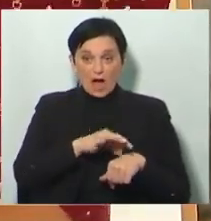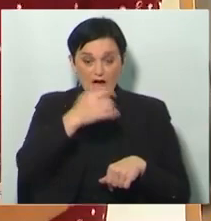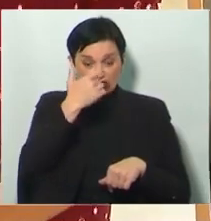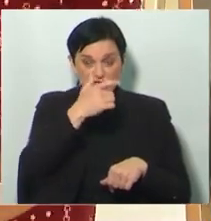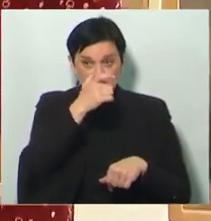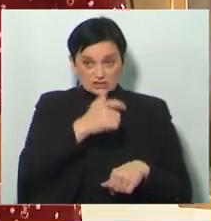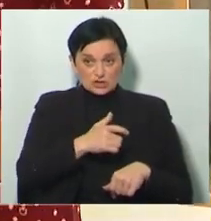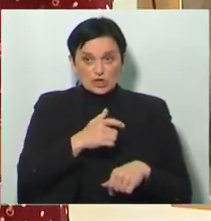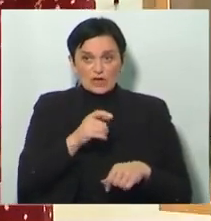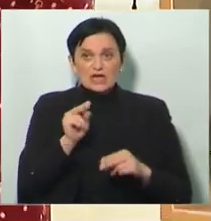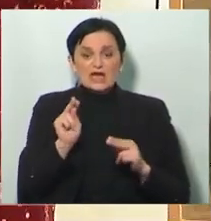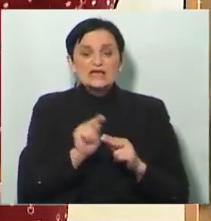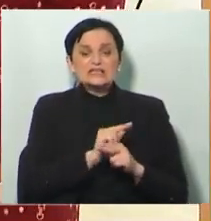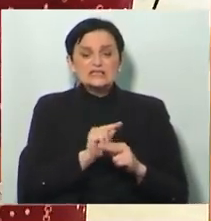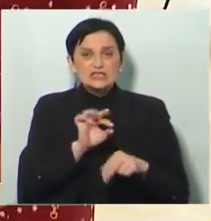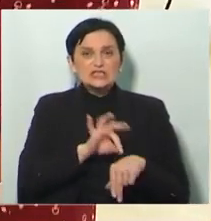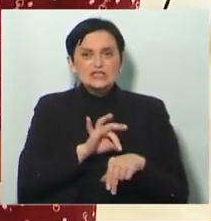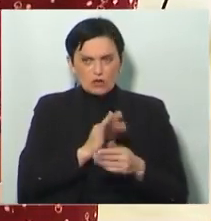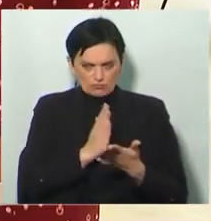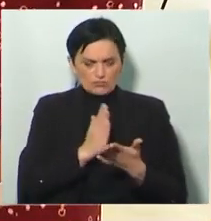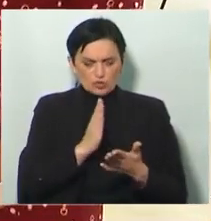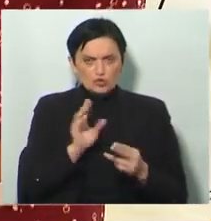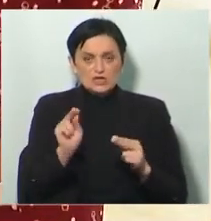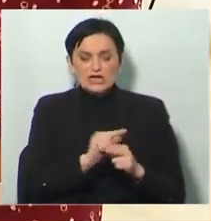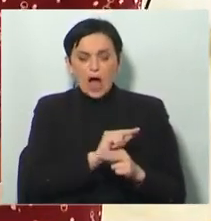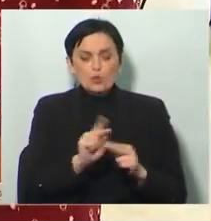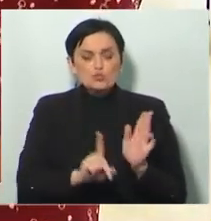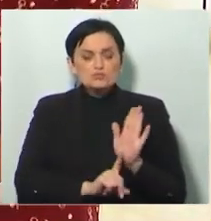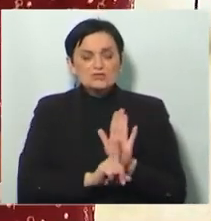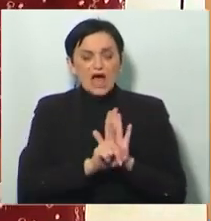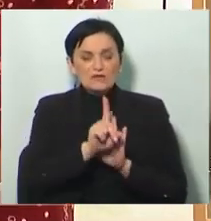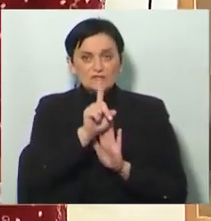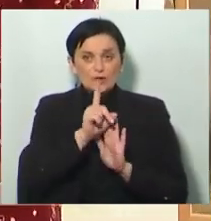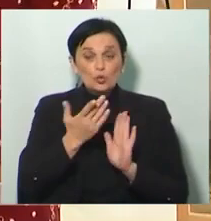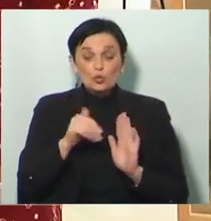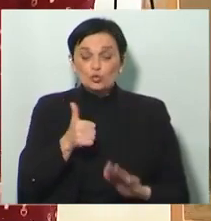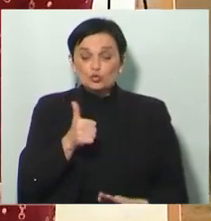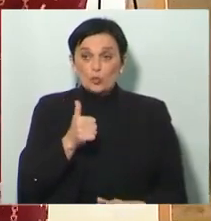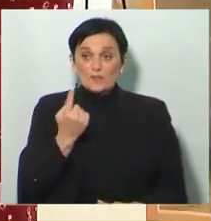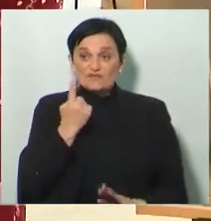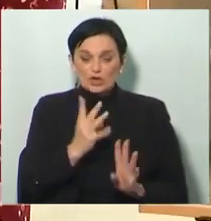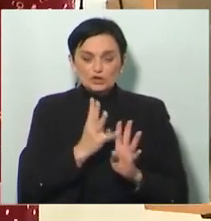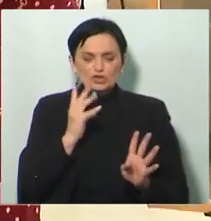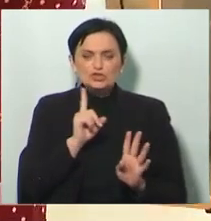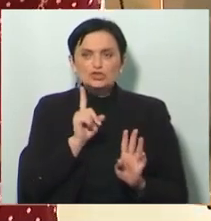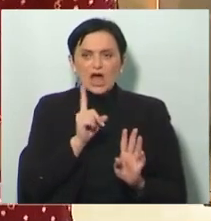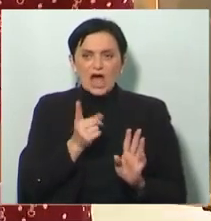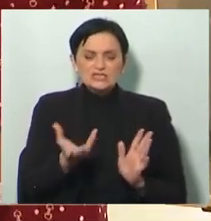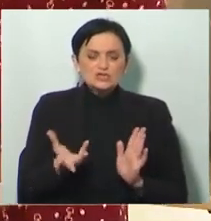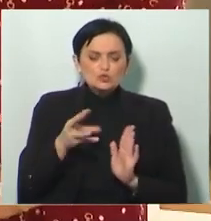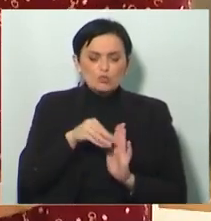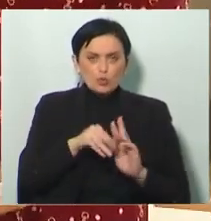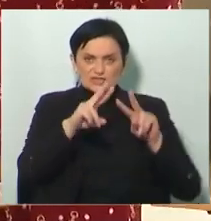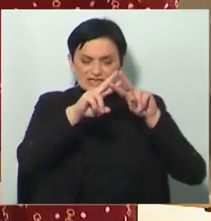არის განკურნების მთავარი საწყისი. აი, როგორი იქნება პირველ რიგში, რას მოიცავს ეს სკრინინგი,